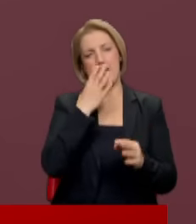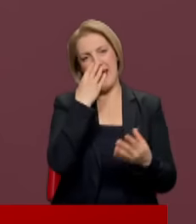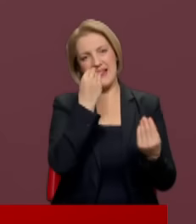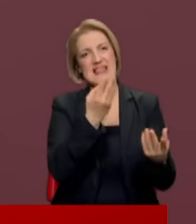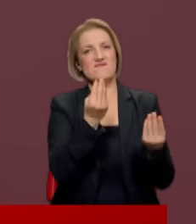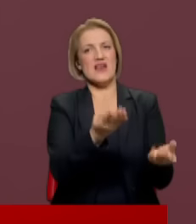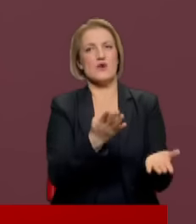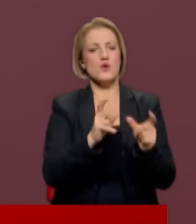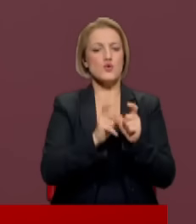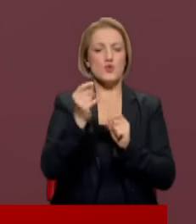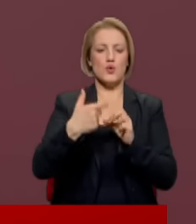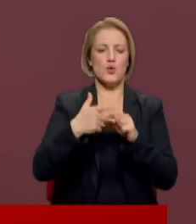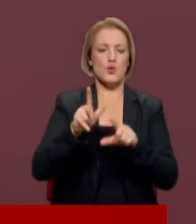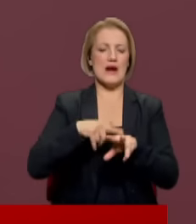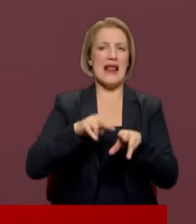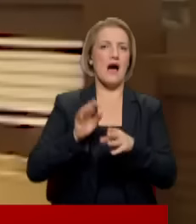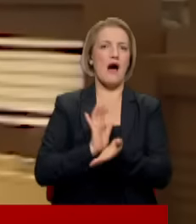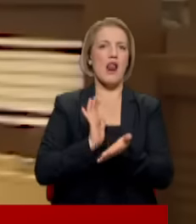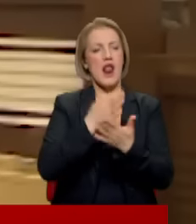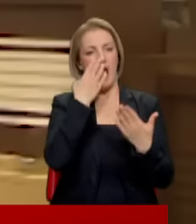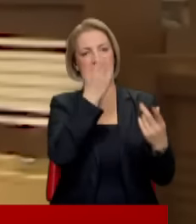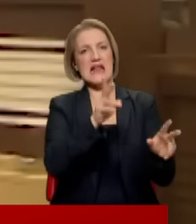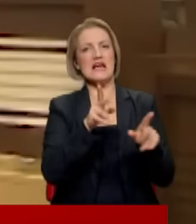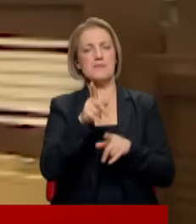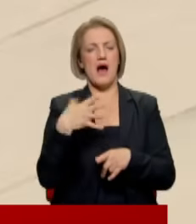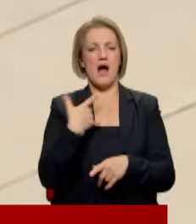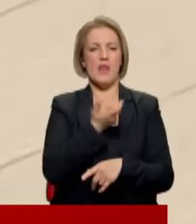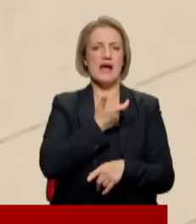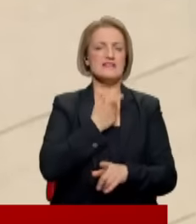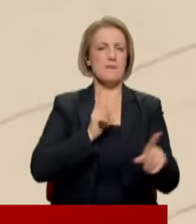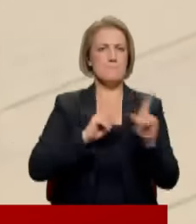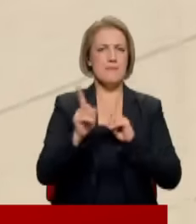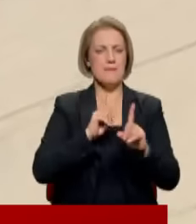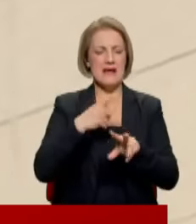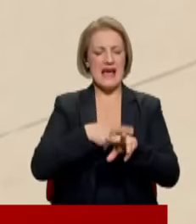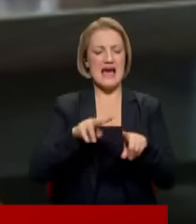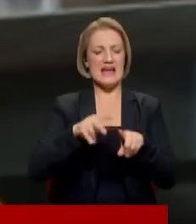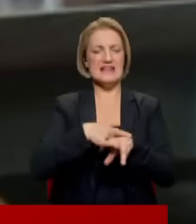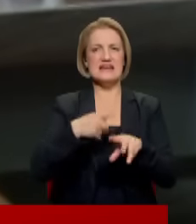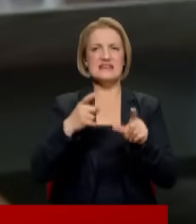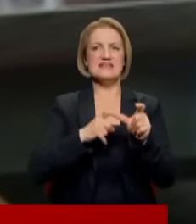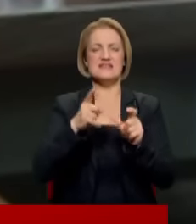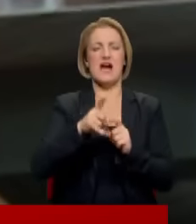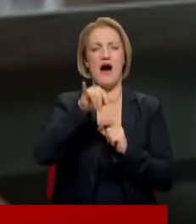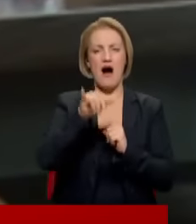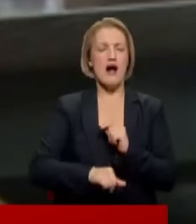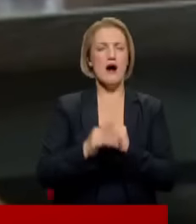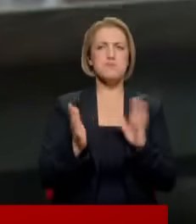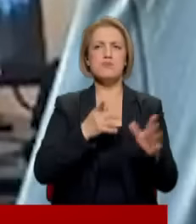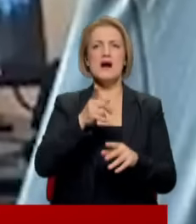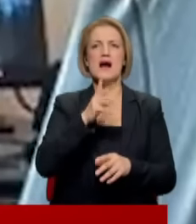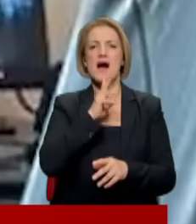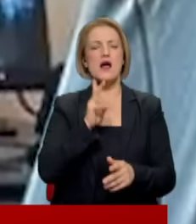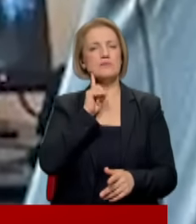Gürlek Ailesi de Böylece ödüllendirilmiştir Akın Gürlek Anayasa Mahkemesi'nin Enis Berberoğlu hakkındaki hak ihlali kararına